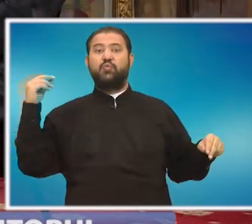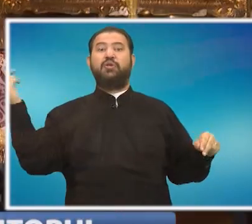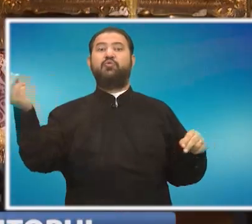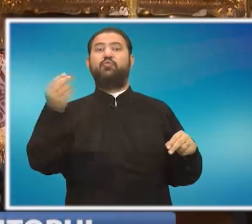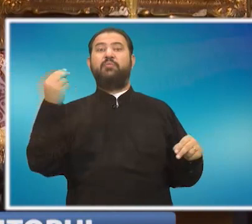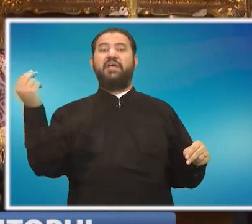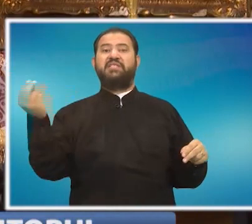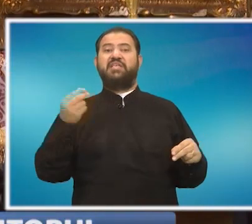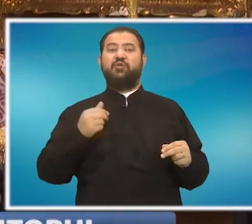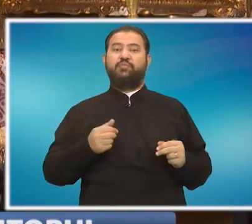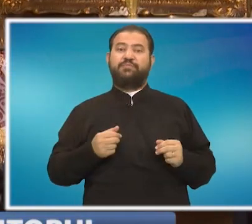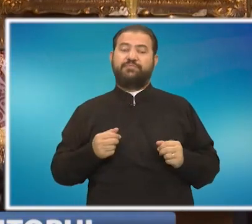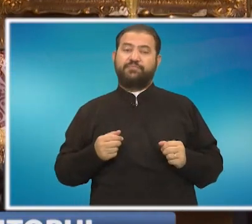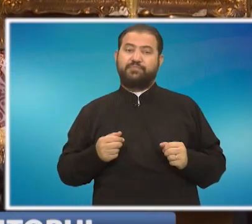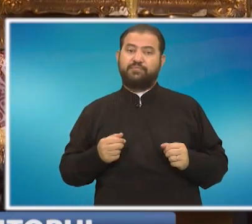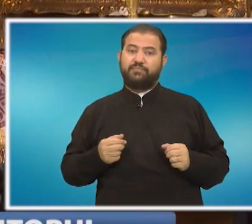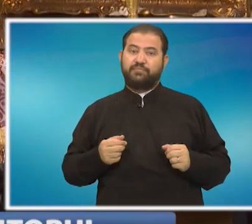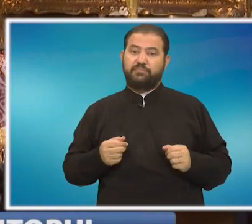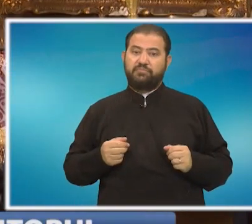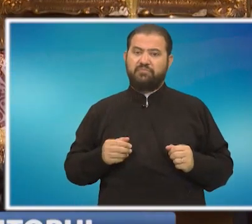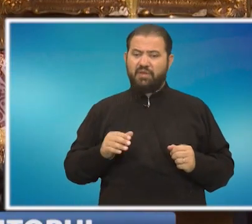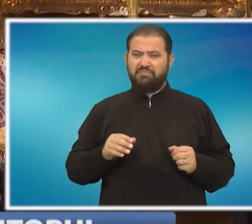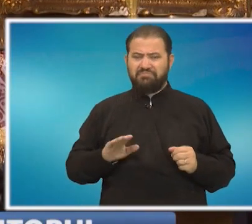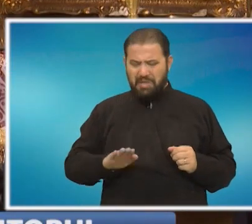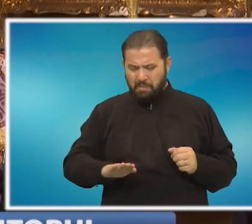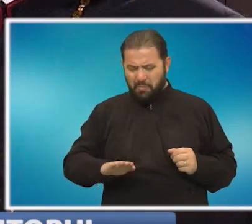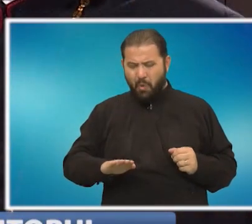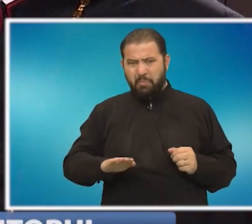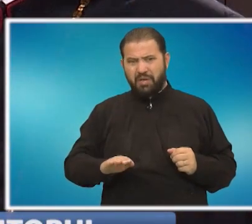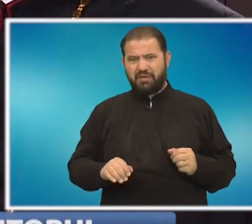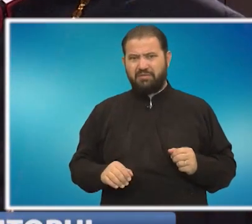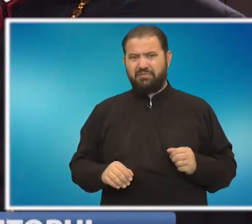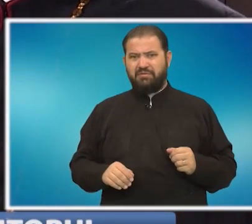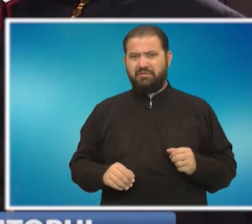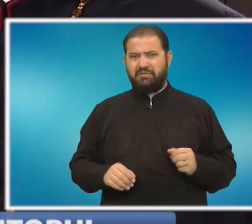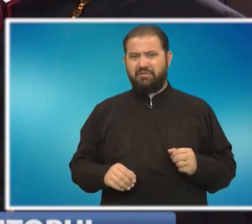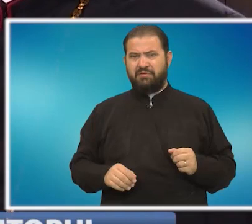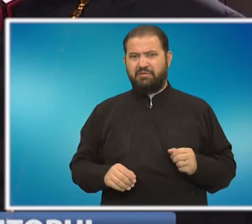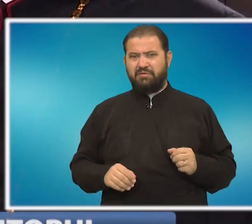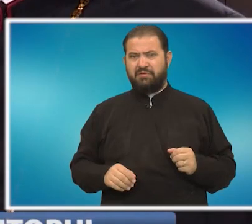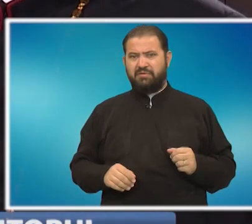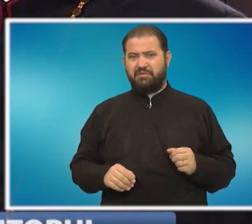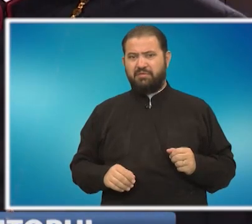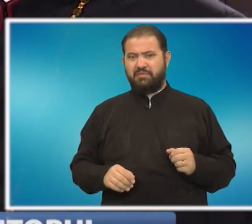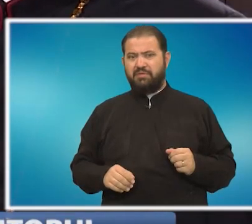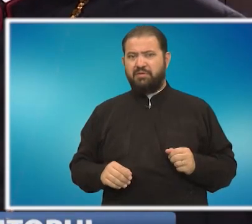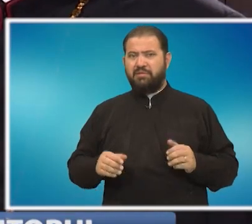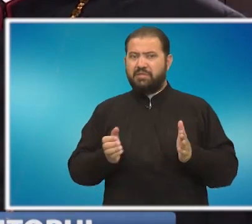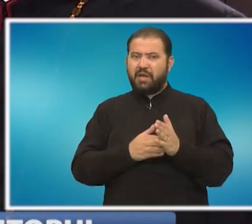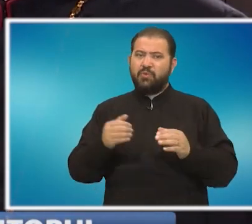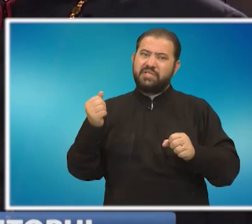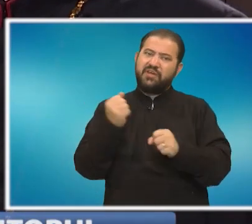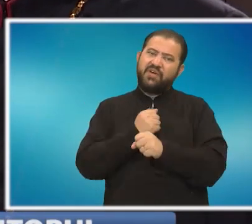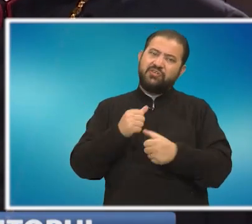relație senzațională cu îngerul, de când este ortodoxul, copil mic, știe să-și cultive